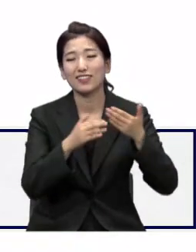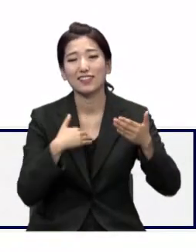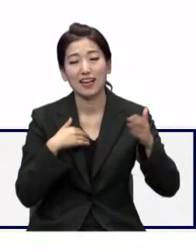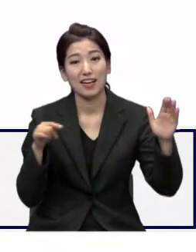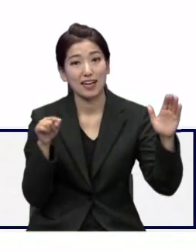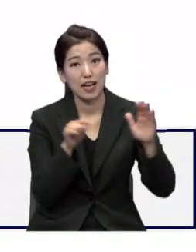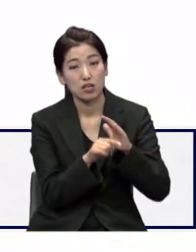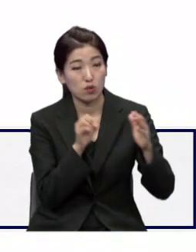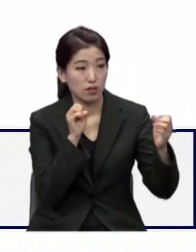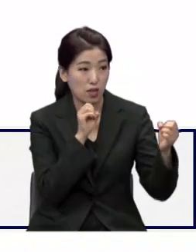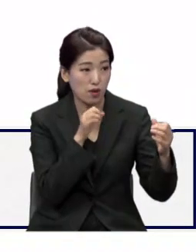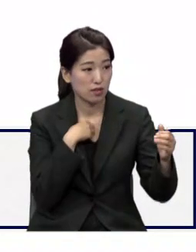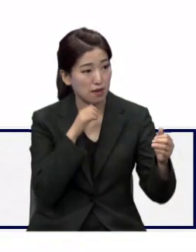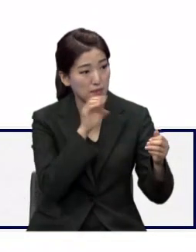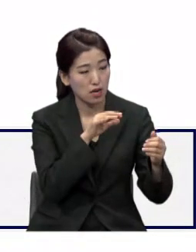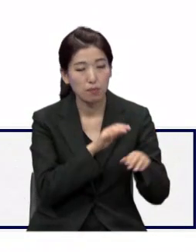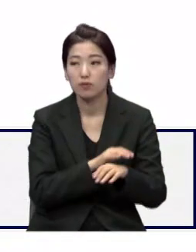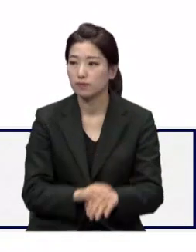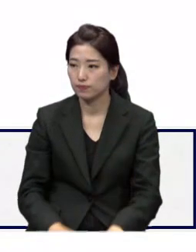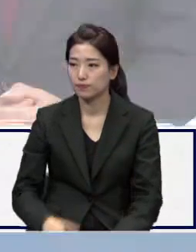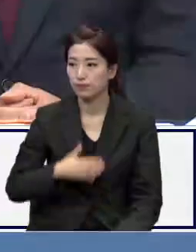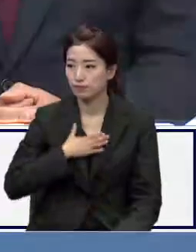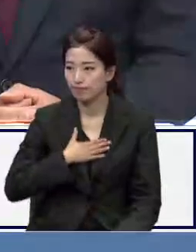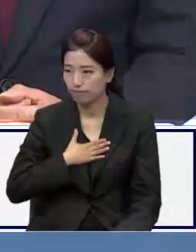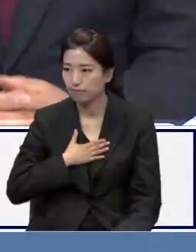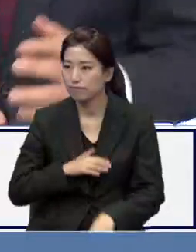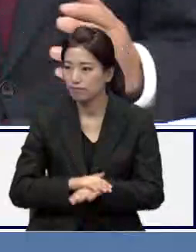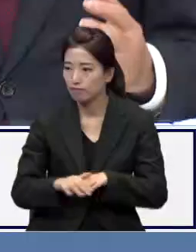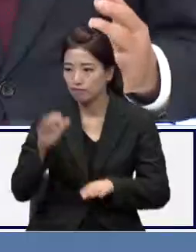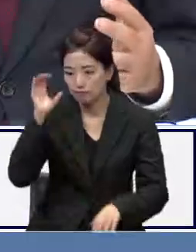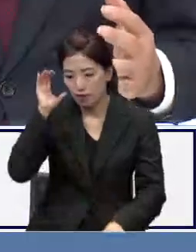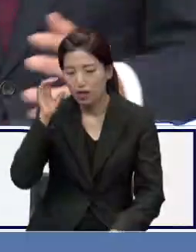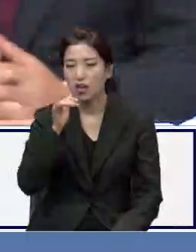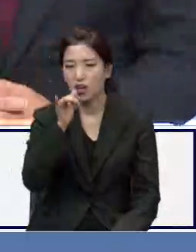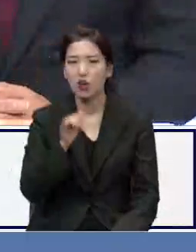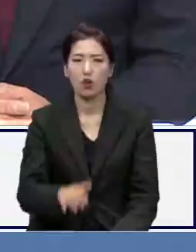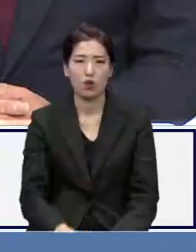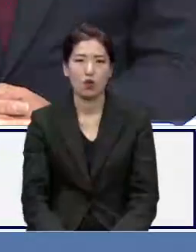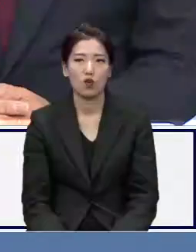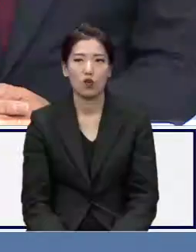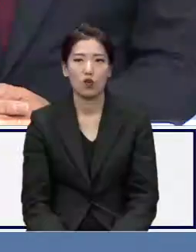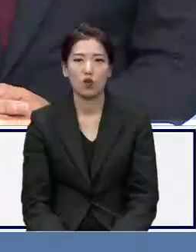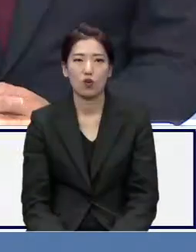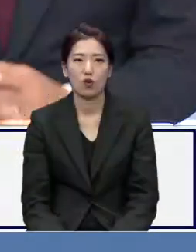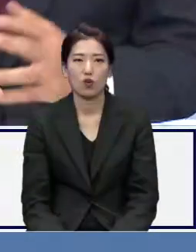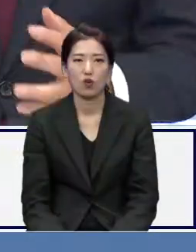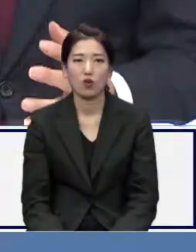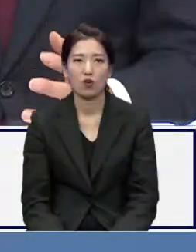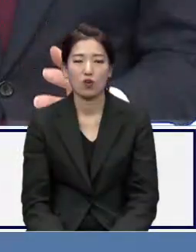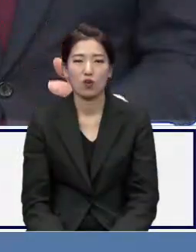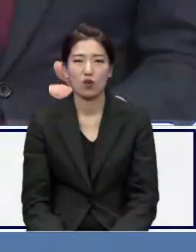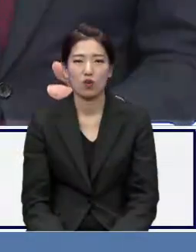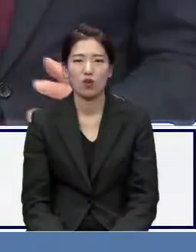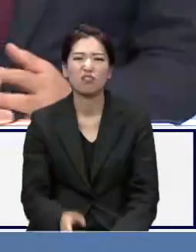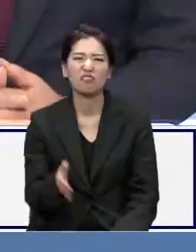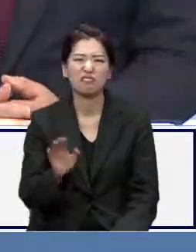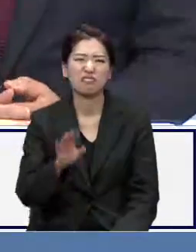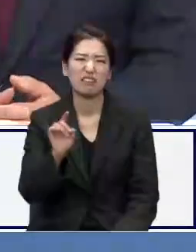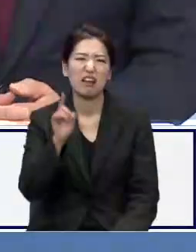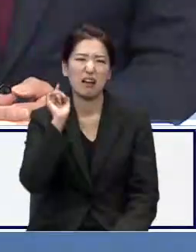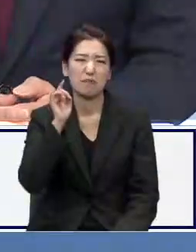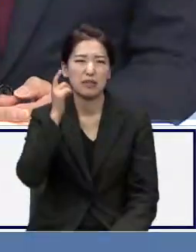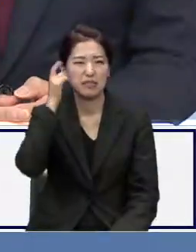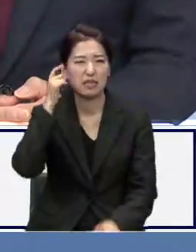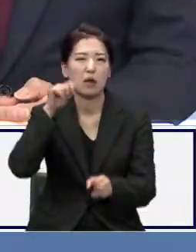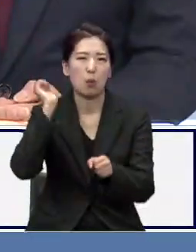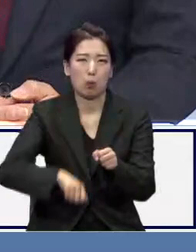하면 굉장히 경을 하시는데 이제 어 조금 미리 이제 그 좀 그 선입견이 이제 검찰 총장이다 뭐 이런